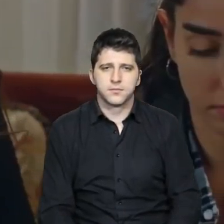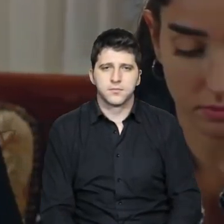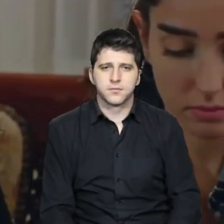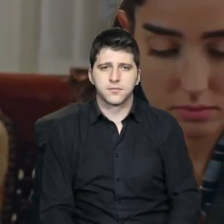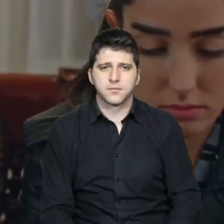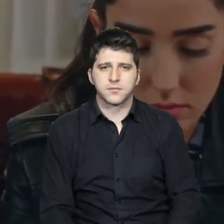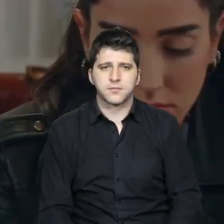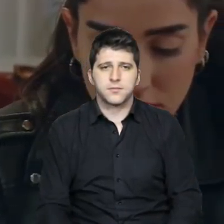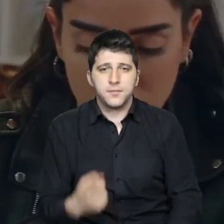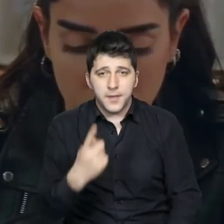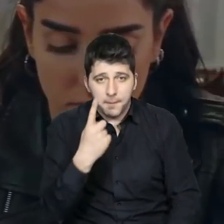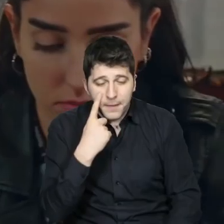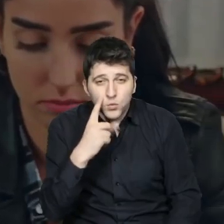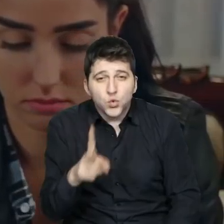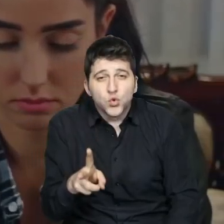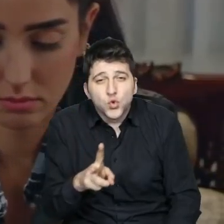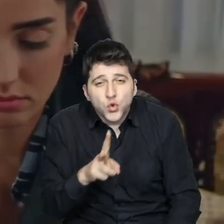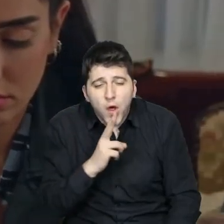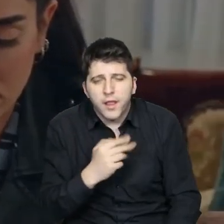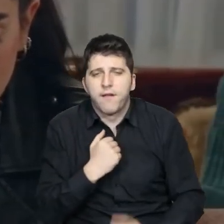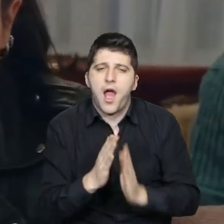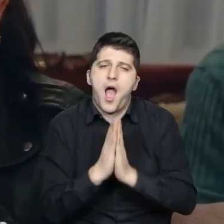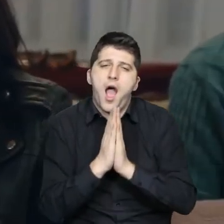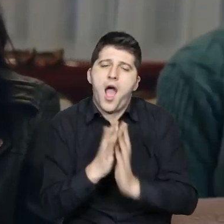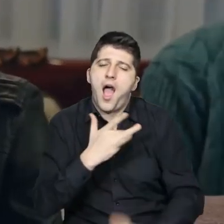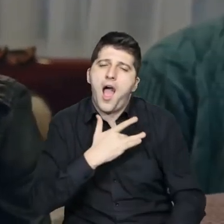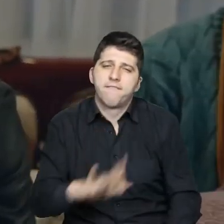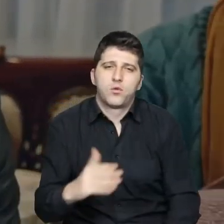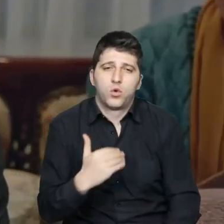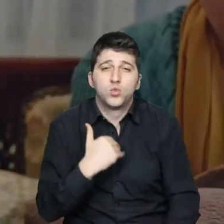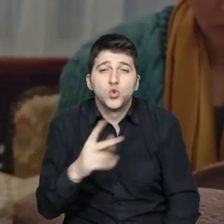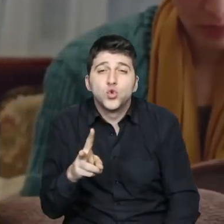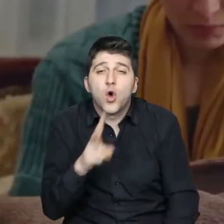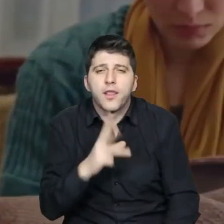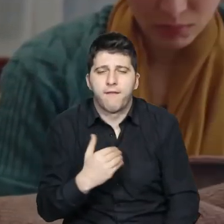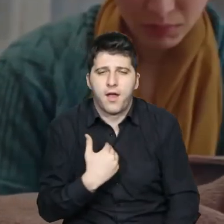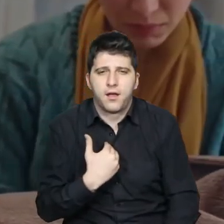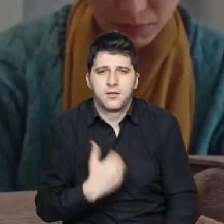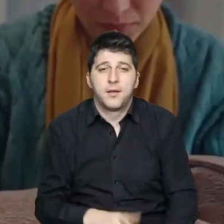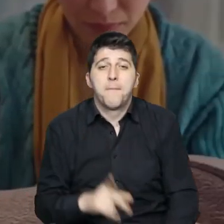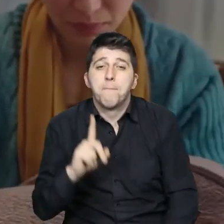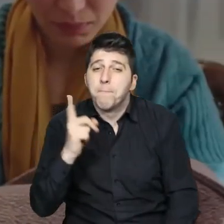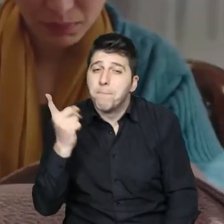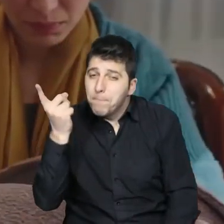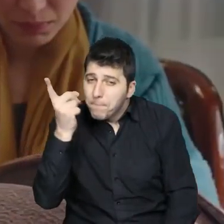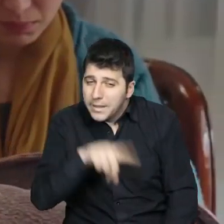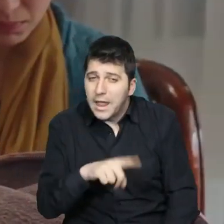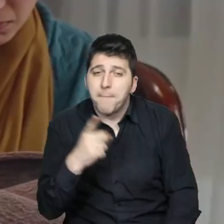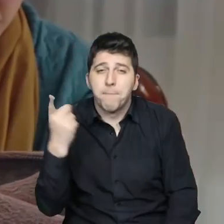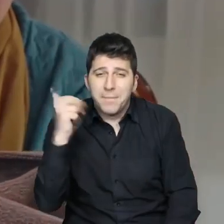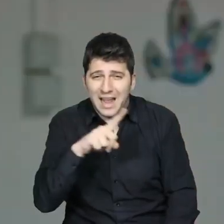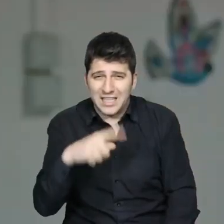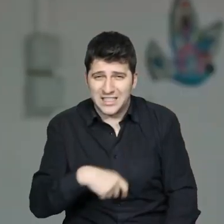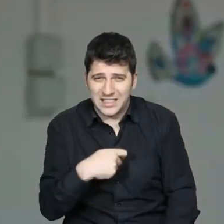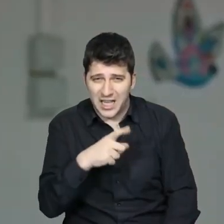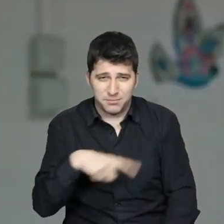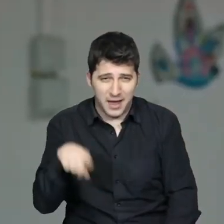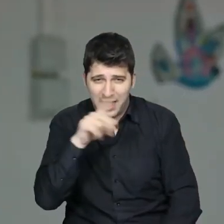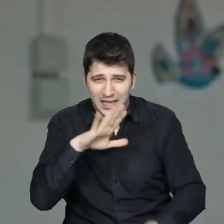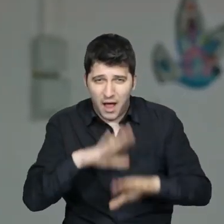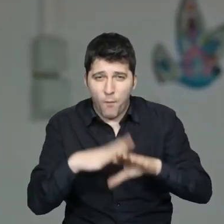Bakın, son kez bağışlıyorum. Son kez merhamet gösteriyorum, son kez. Eğer bir daha bu saçmalıkları